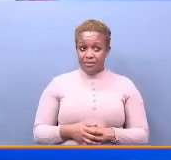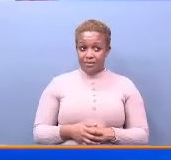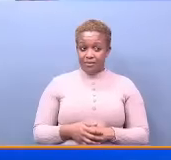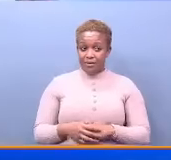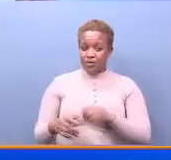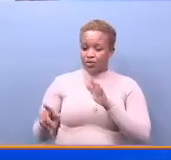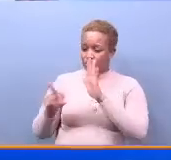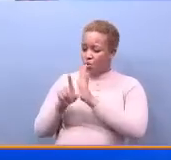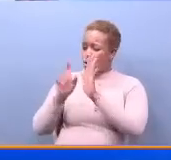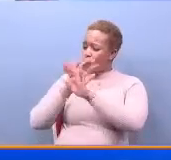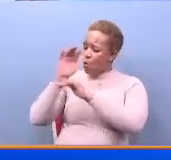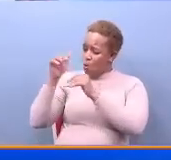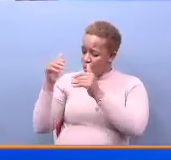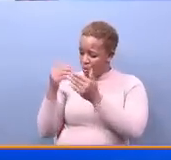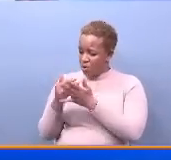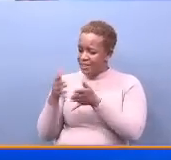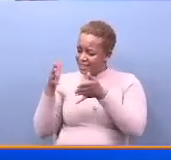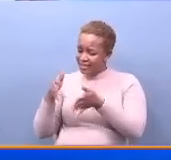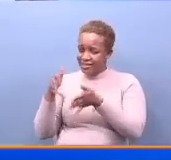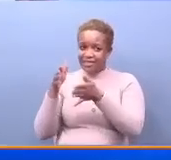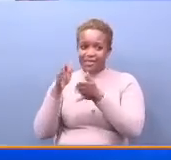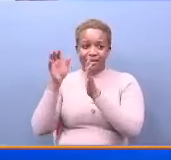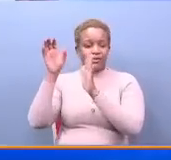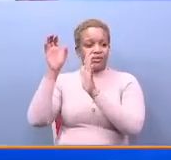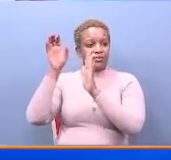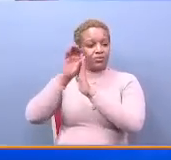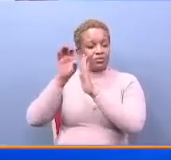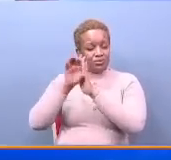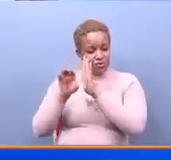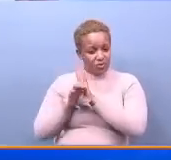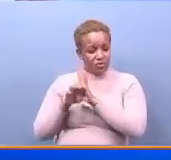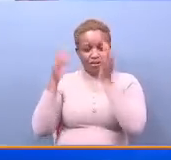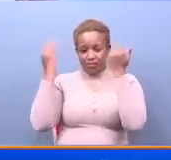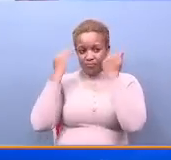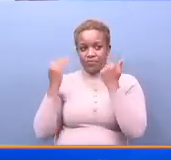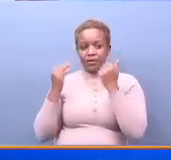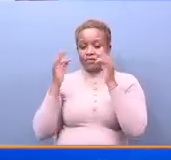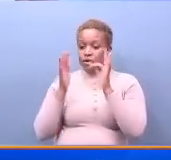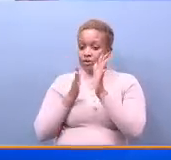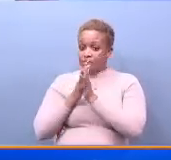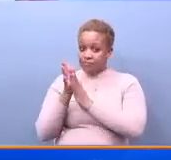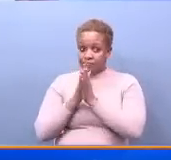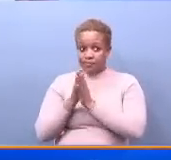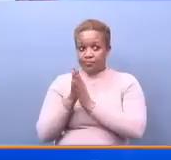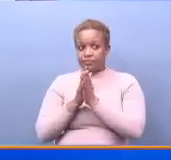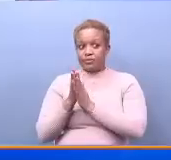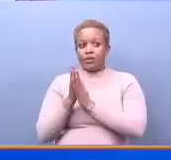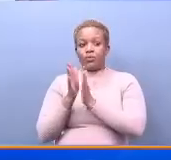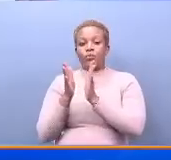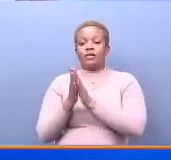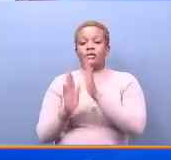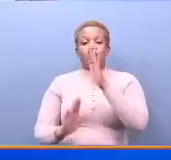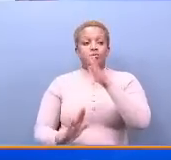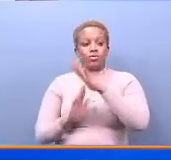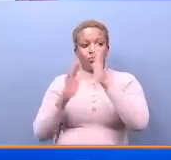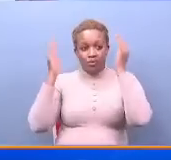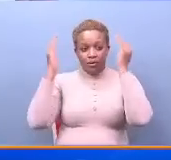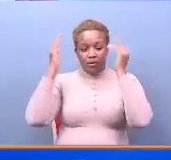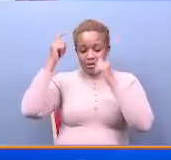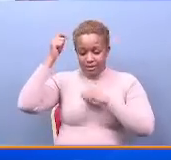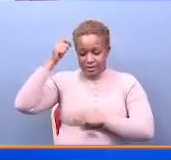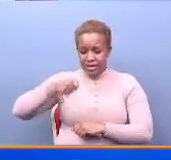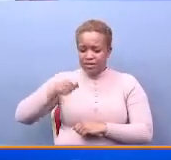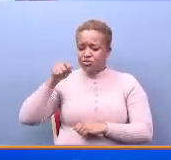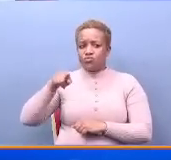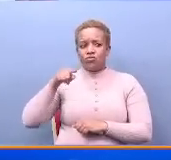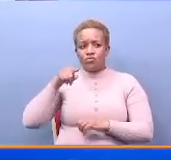Sheria zote ziko za mahakama. Mtu mwanaisha interest kwa kesi yangu umeiamua kwa TV na wewe ni Chief Justice. Kwa nini unasikiza kwa